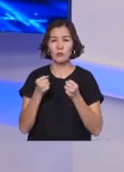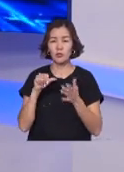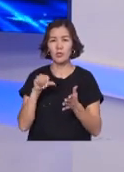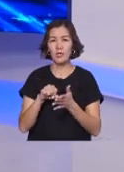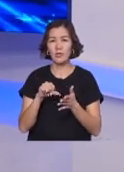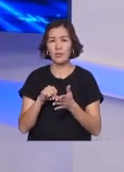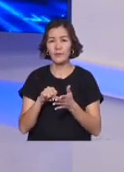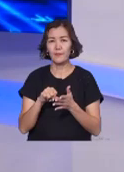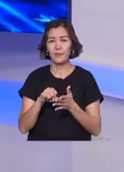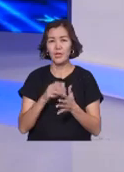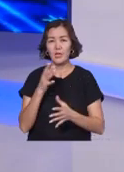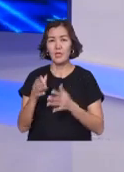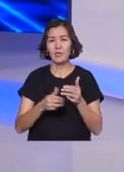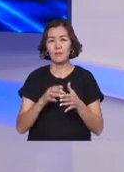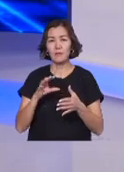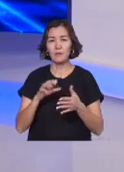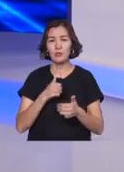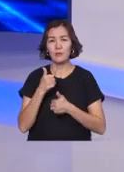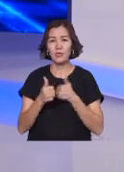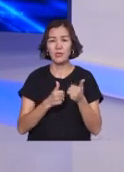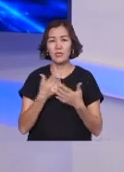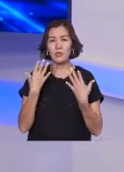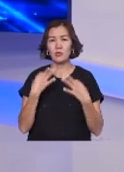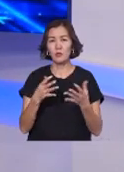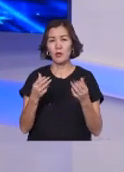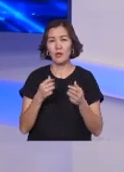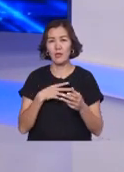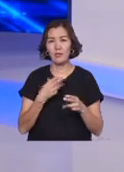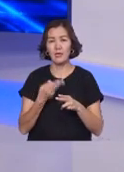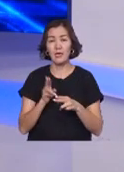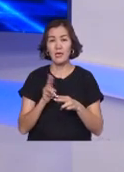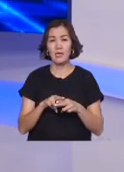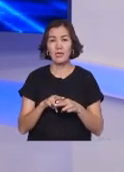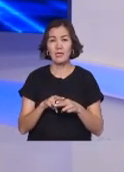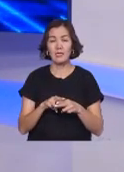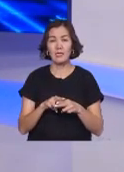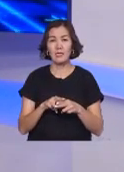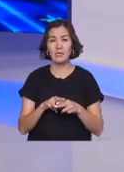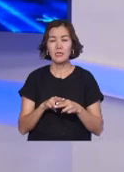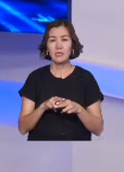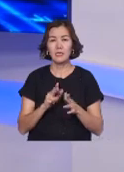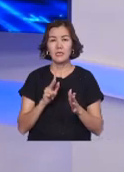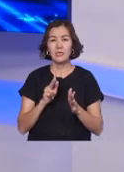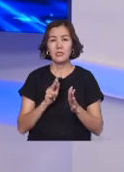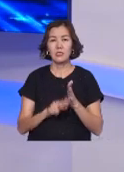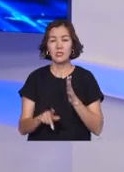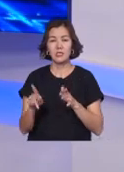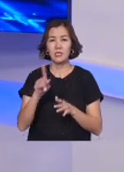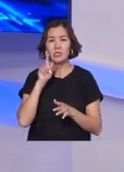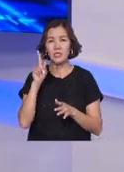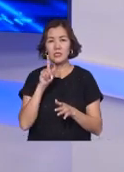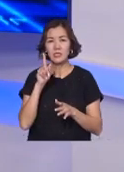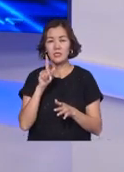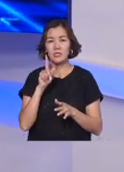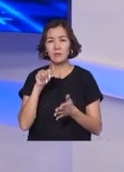жуық спортшы келді. Жекпе-жекте жеңімпаз болғандар әлем чемпионатына жолдам алады. Бұл ел біріншілігінде 80 жастың